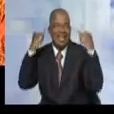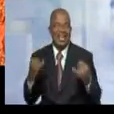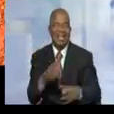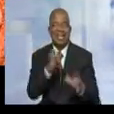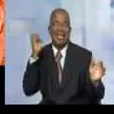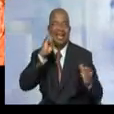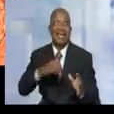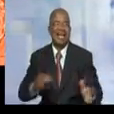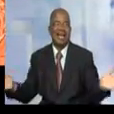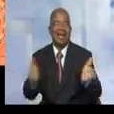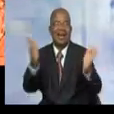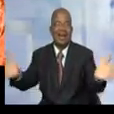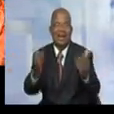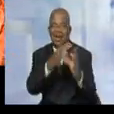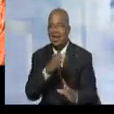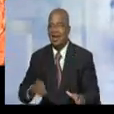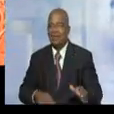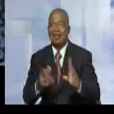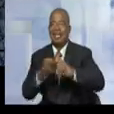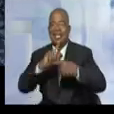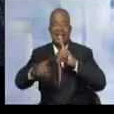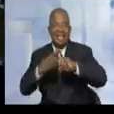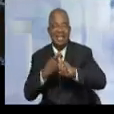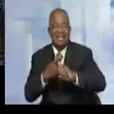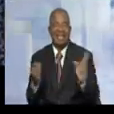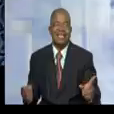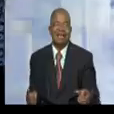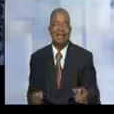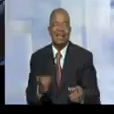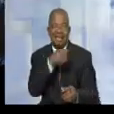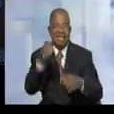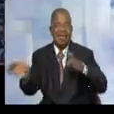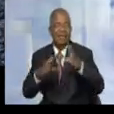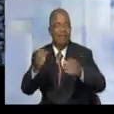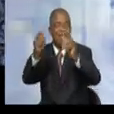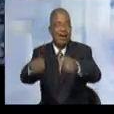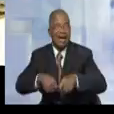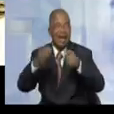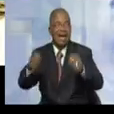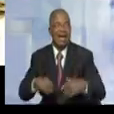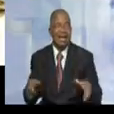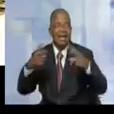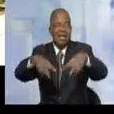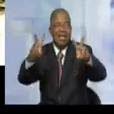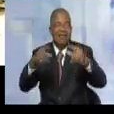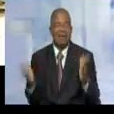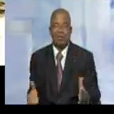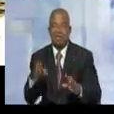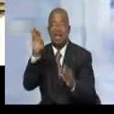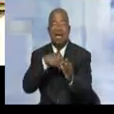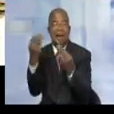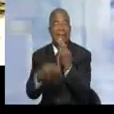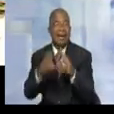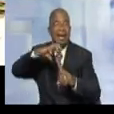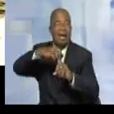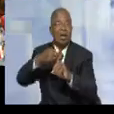camarades de la cellule locale de la Fédération nationale des coopératives du vivrier de Port-Boué. Une mission qui doit permettre à